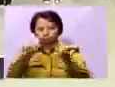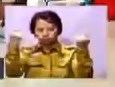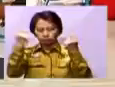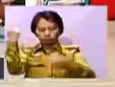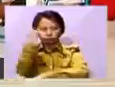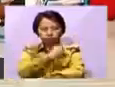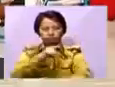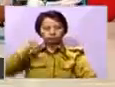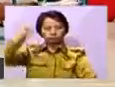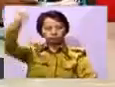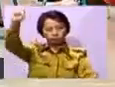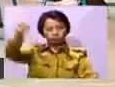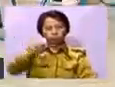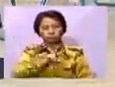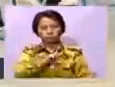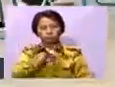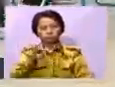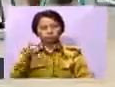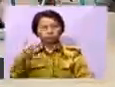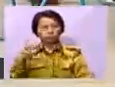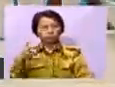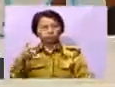Hari Kebangsaan 2017.